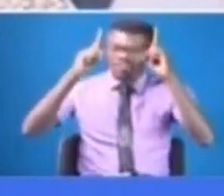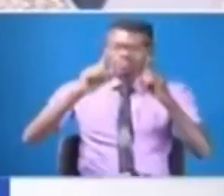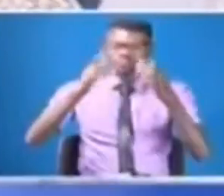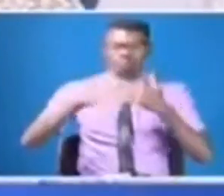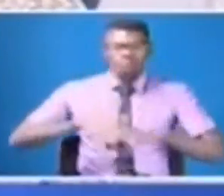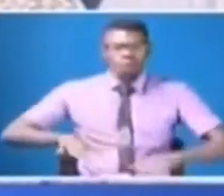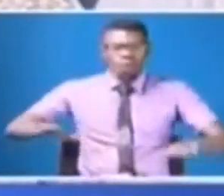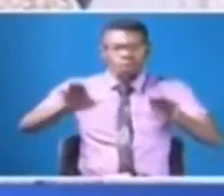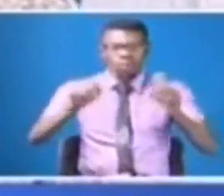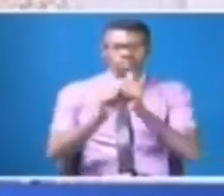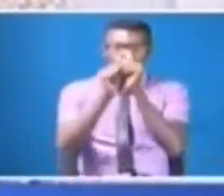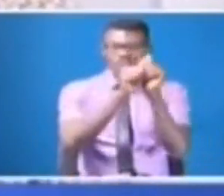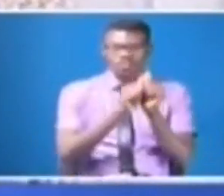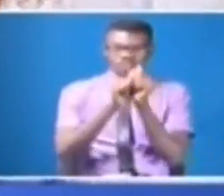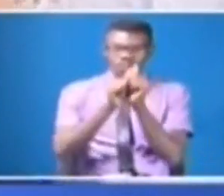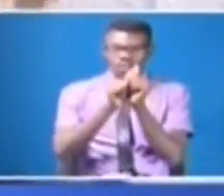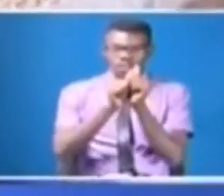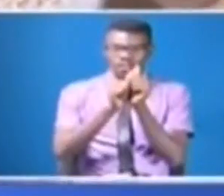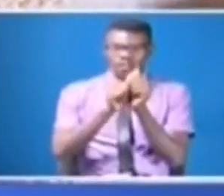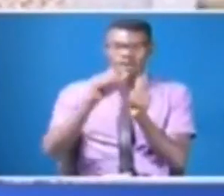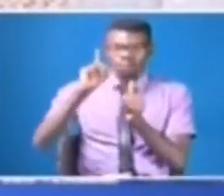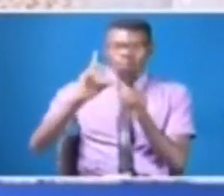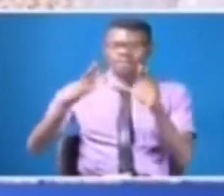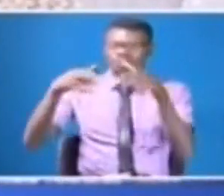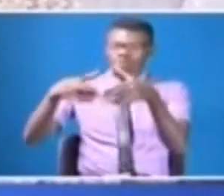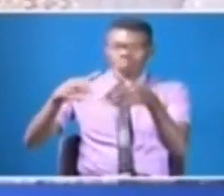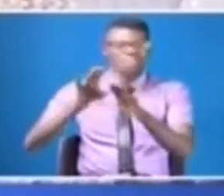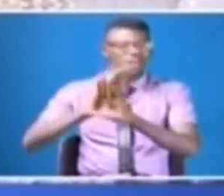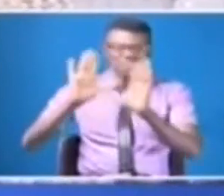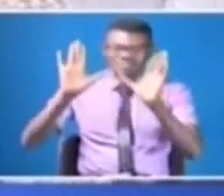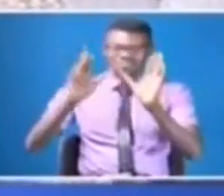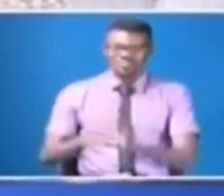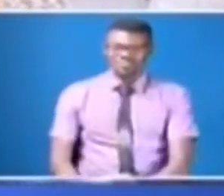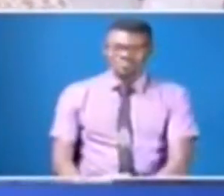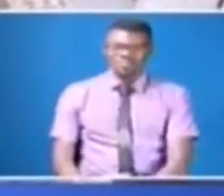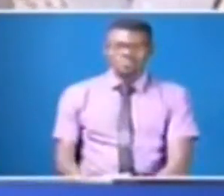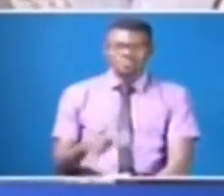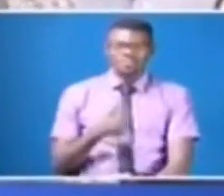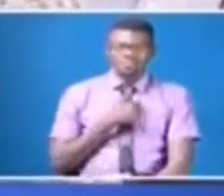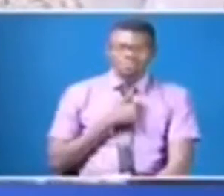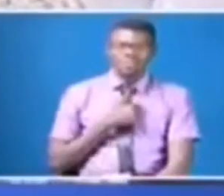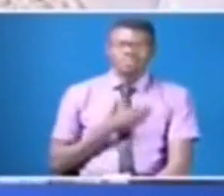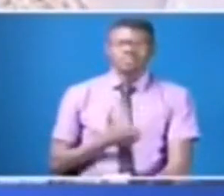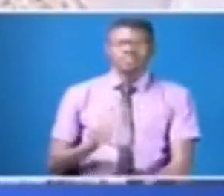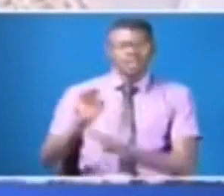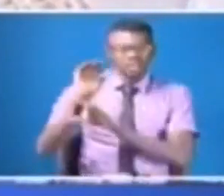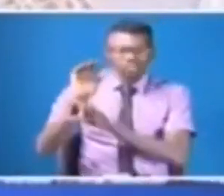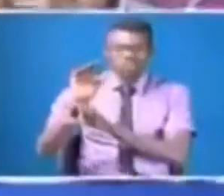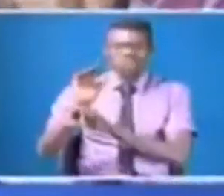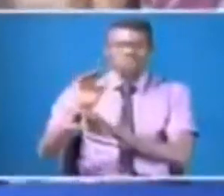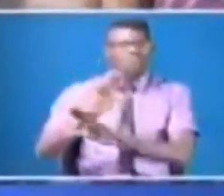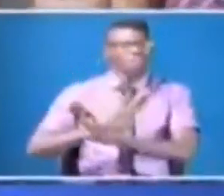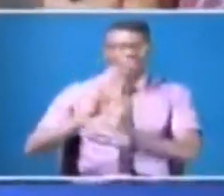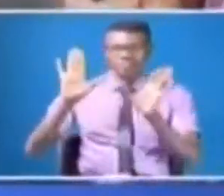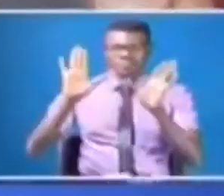zote. As one unit. Ile ni maombi yango kabisa.